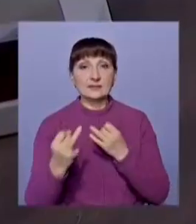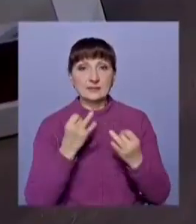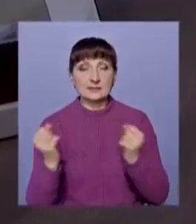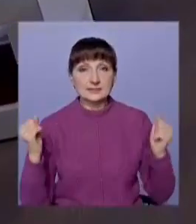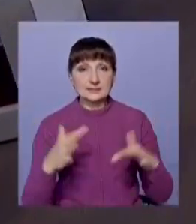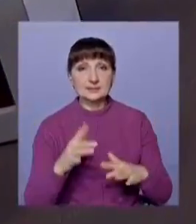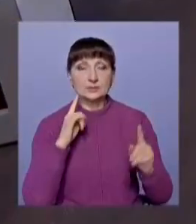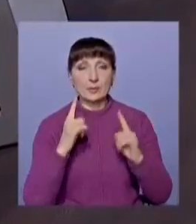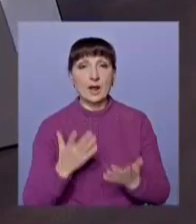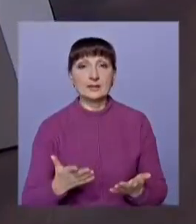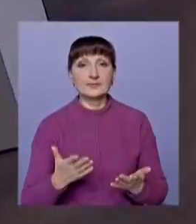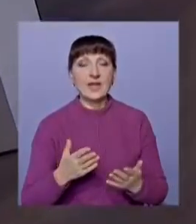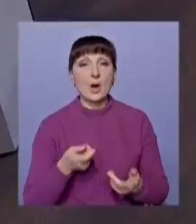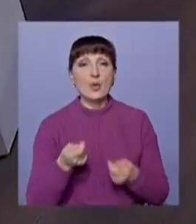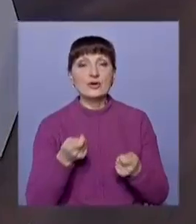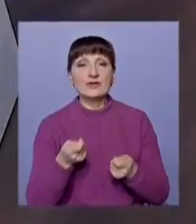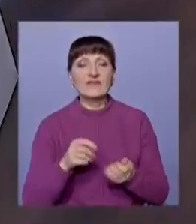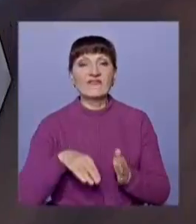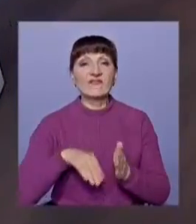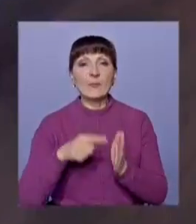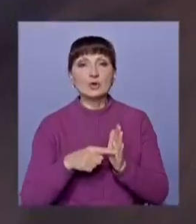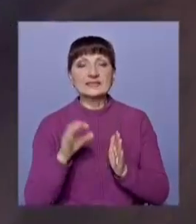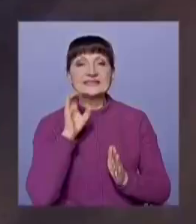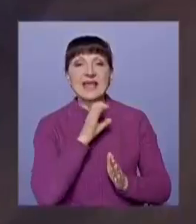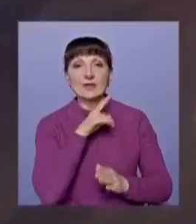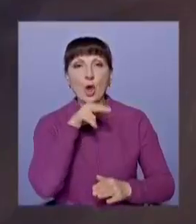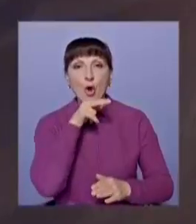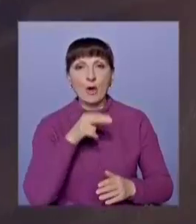урегулированию вопроса вот Северной Кореи. Да? И у нас активно вот в